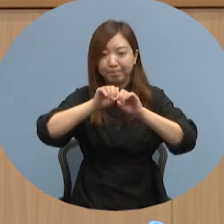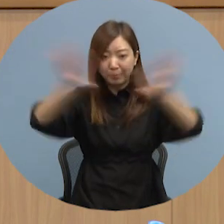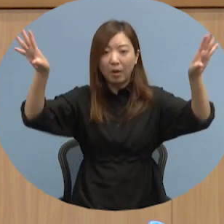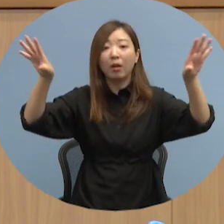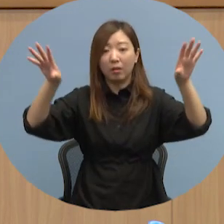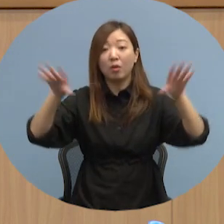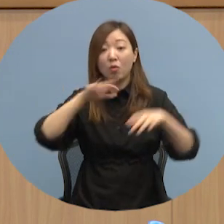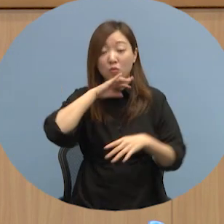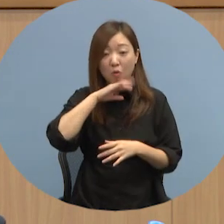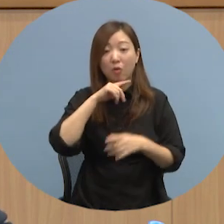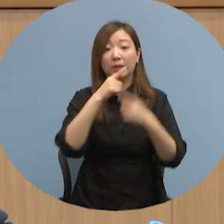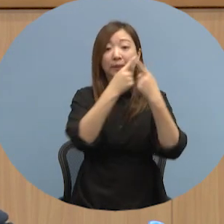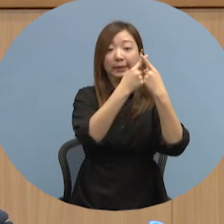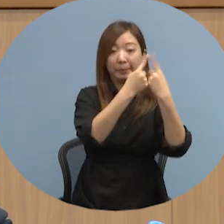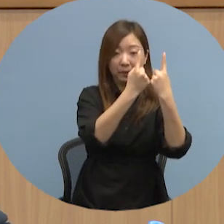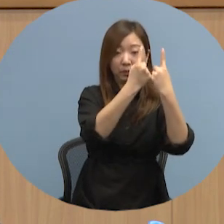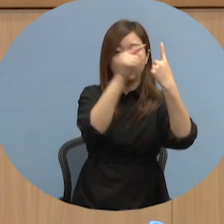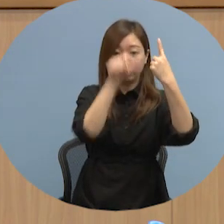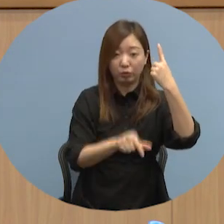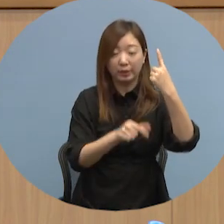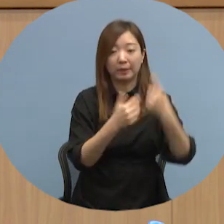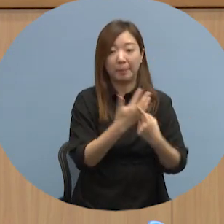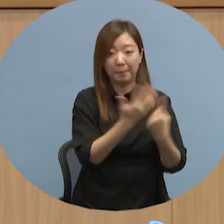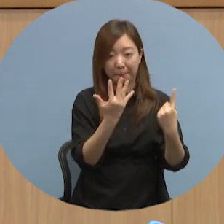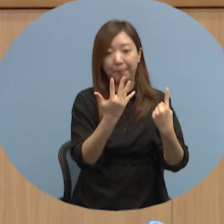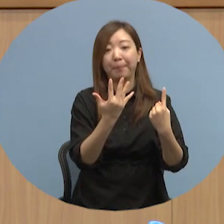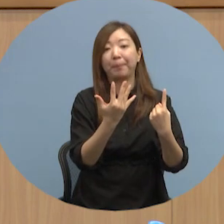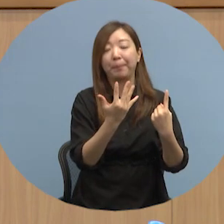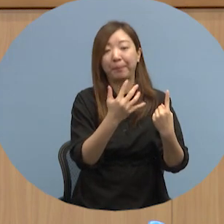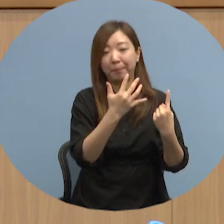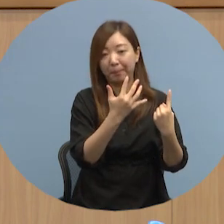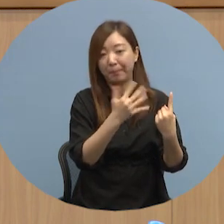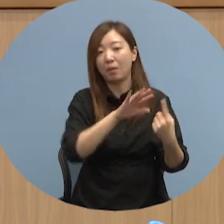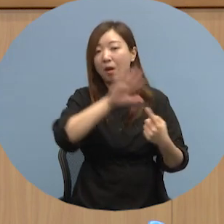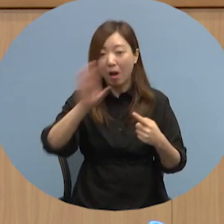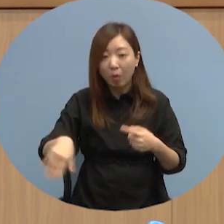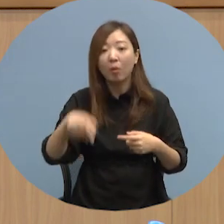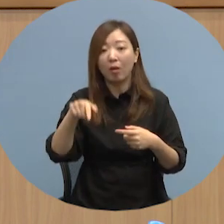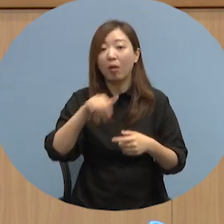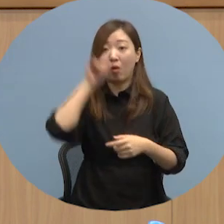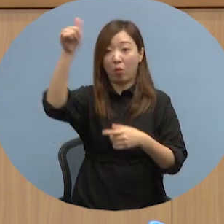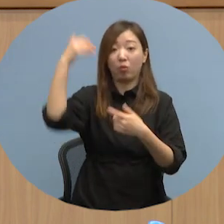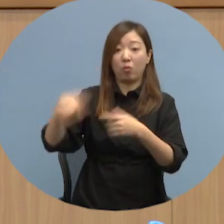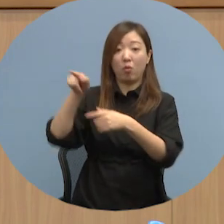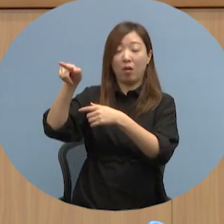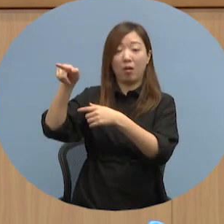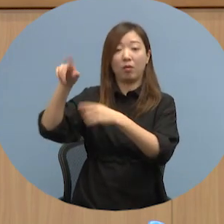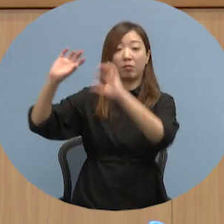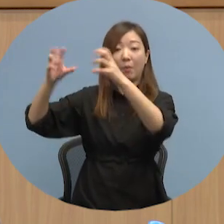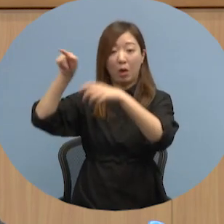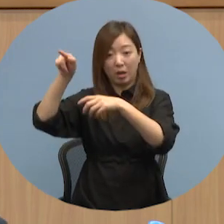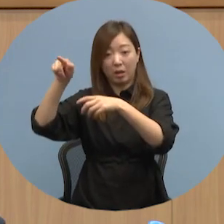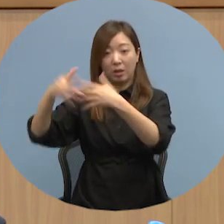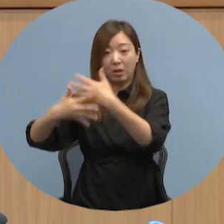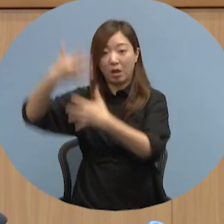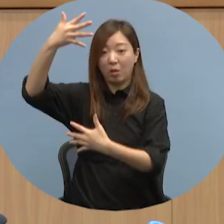喺11月15號之後咧或之後咧就去過嗰個單位啦，這個單位係豐年